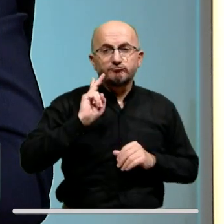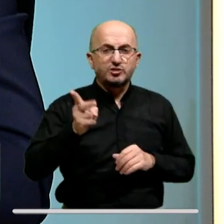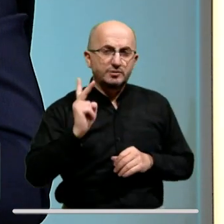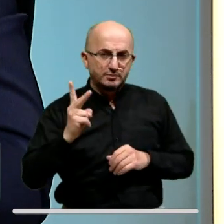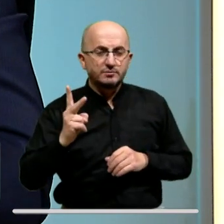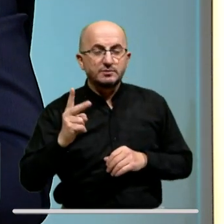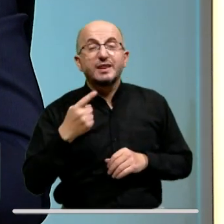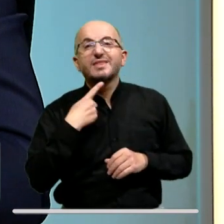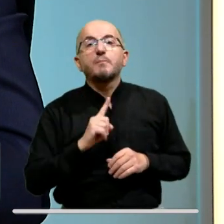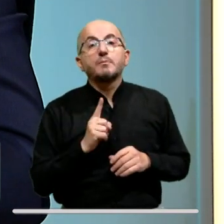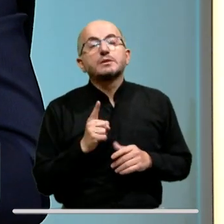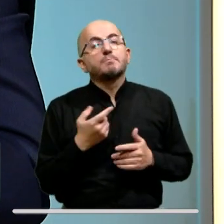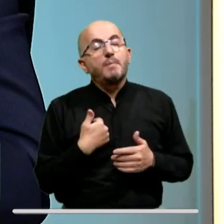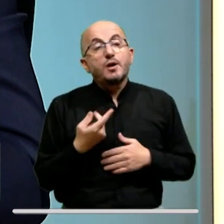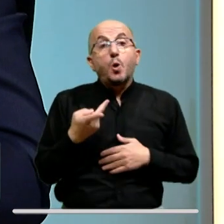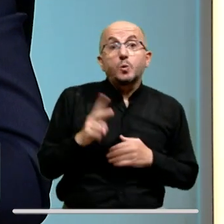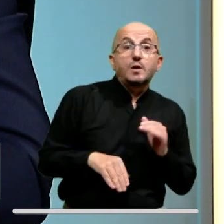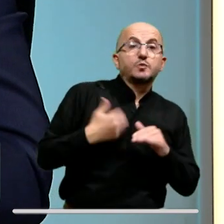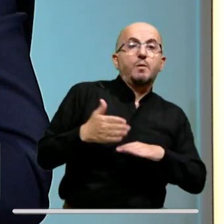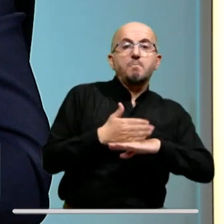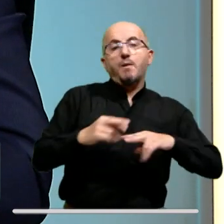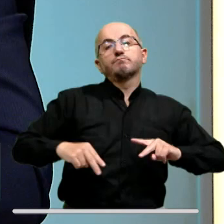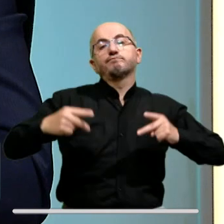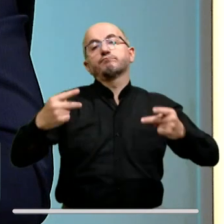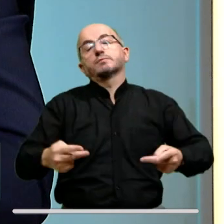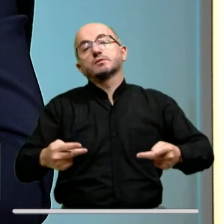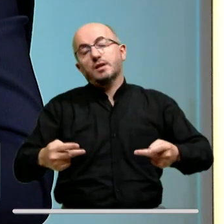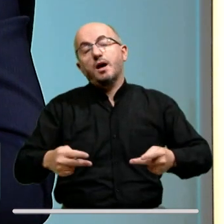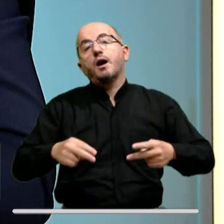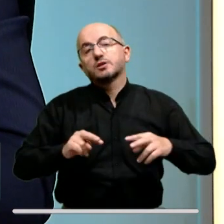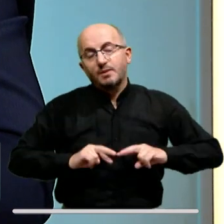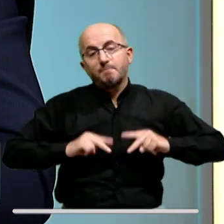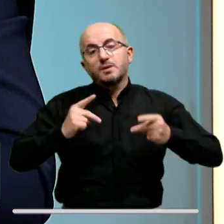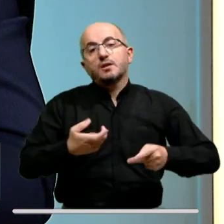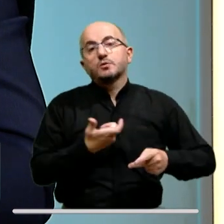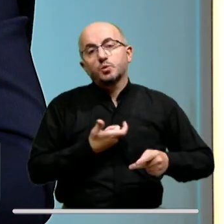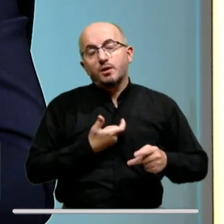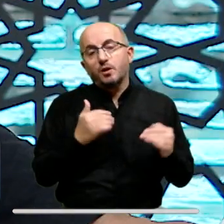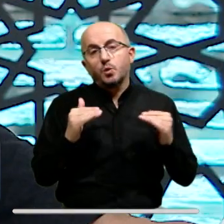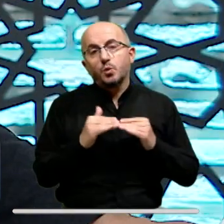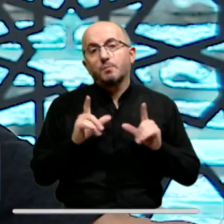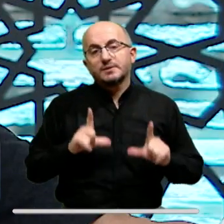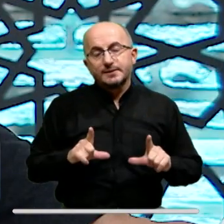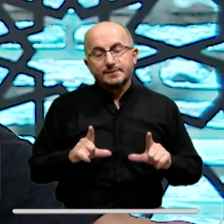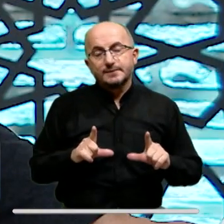artık senindir dememiş de miras kalmışsa o zaman tabii miras hükümlerine tabidir. Eyvallah. O zaman